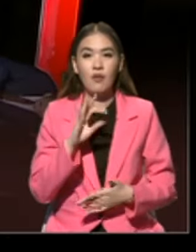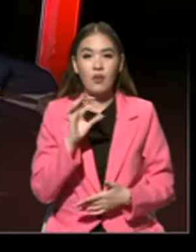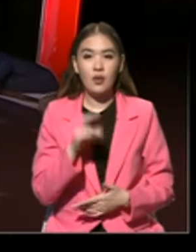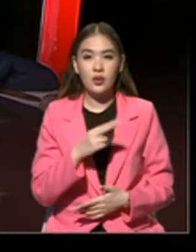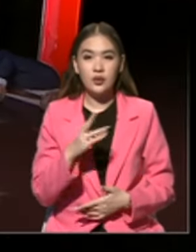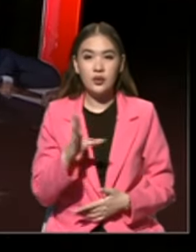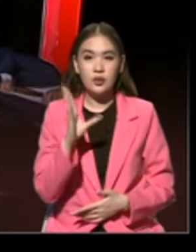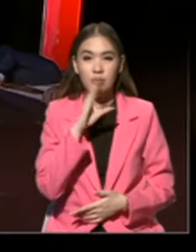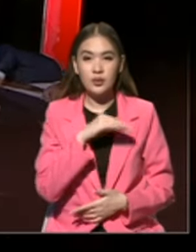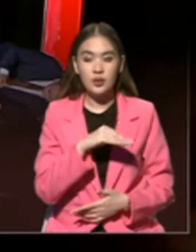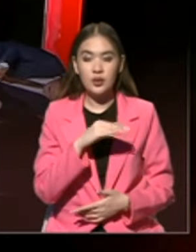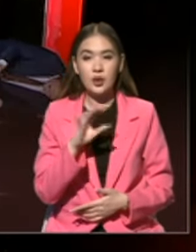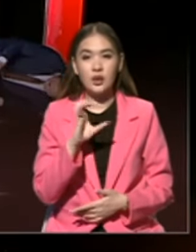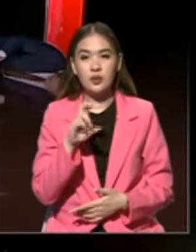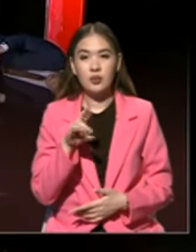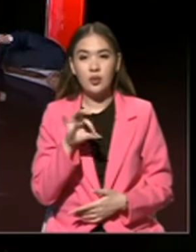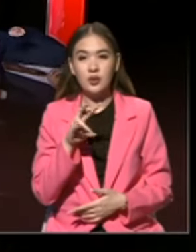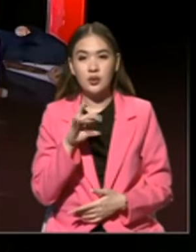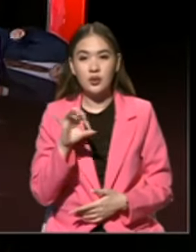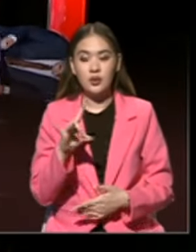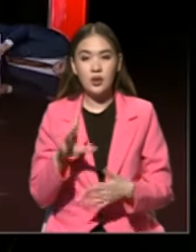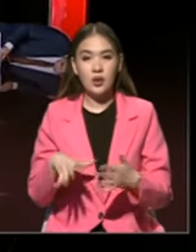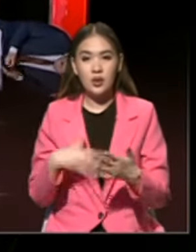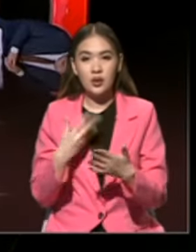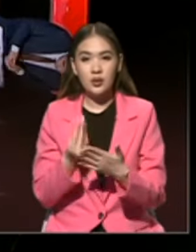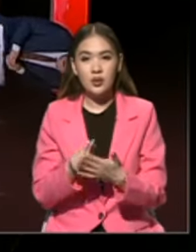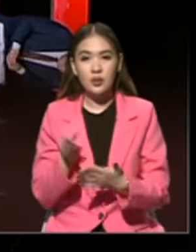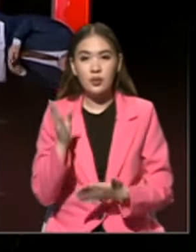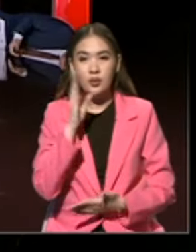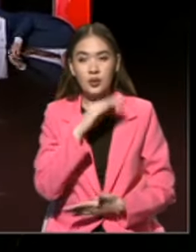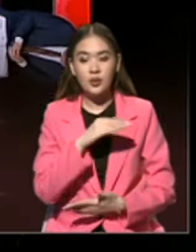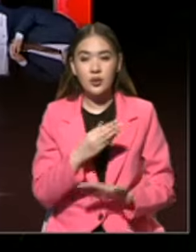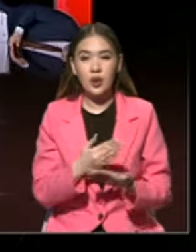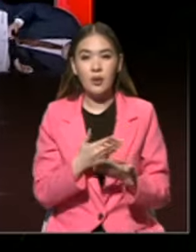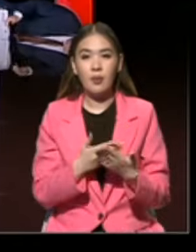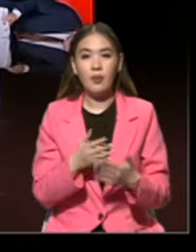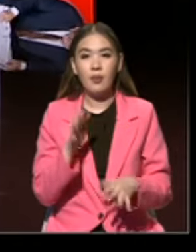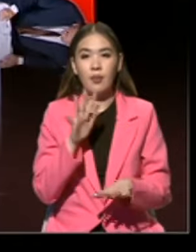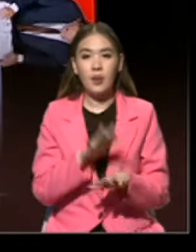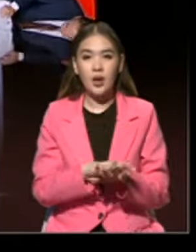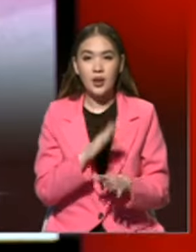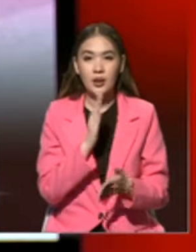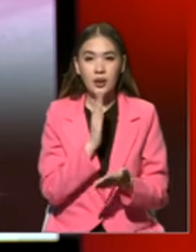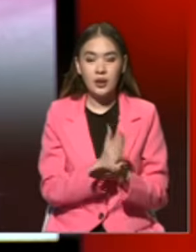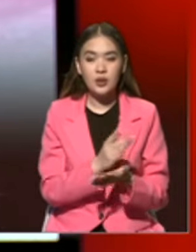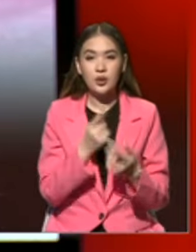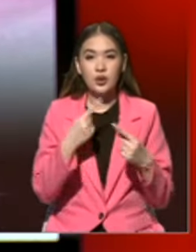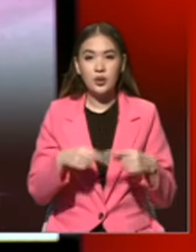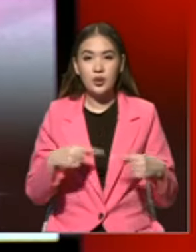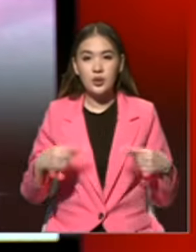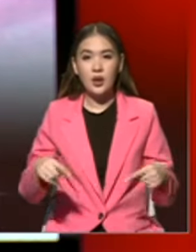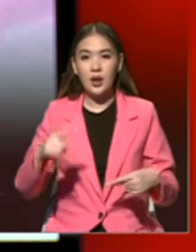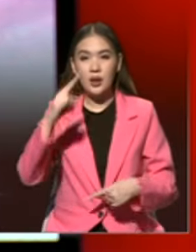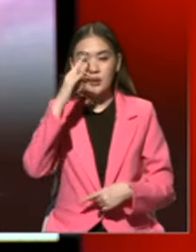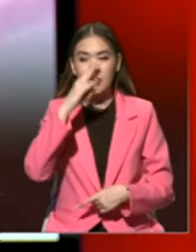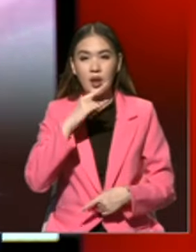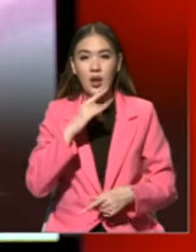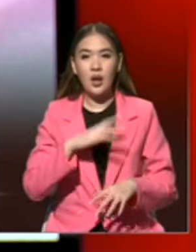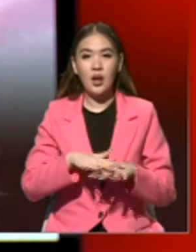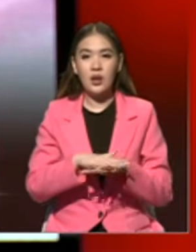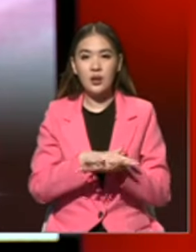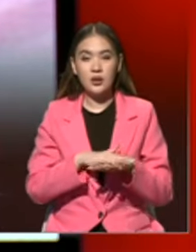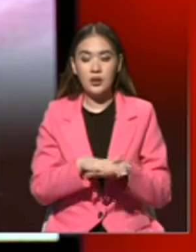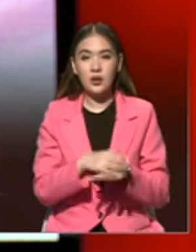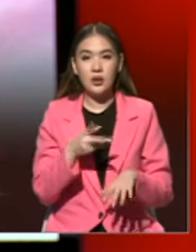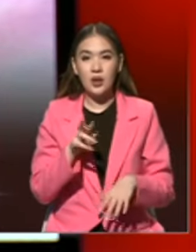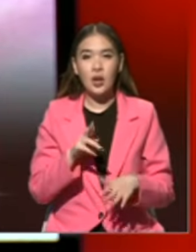мүмкін, немесе спонсорлық жаңағы, бізде қазір елімізде банктар бар, басқа да Қазақстан халқына деген фондтар бар,